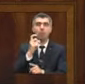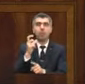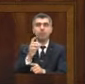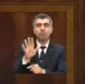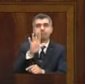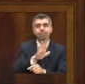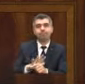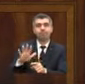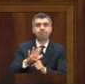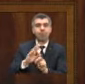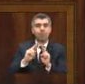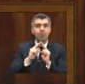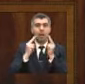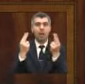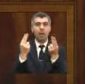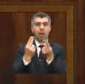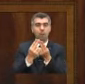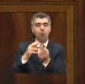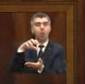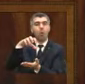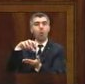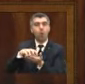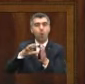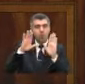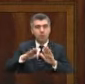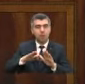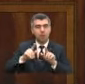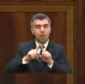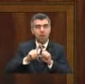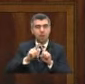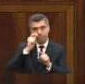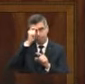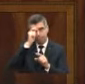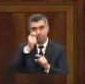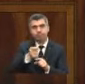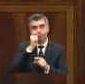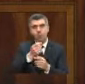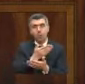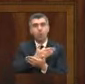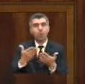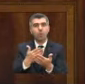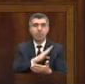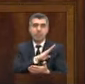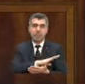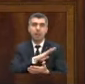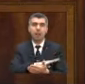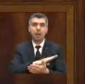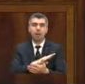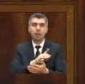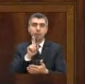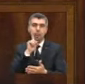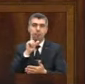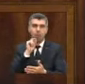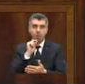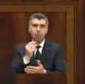الأقصى ولمدينة القدس. وتحية إجلال للصامدين المرابطين والمرابطات